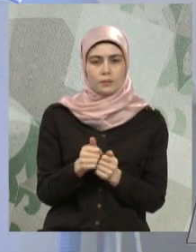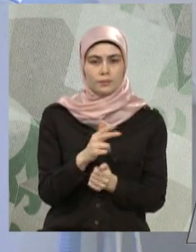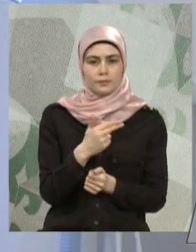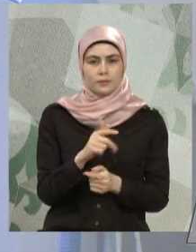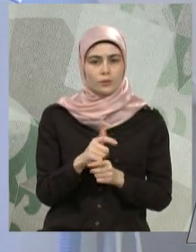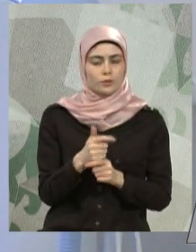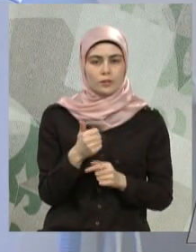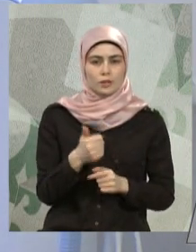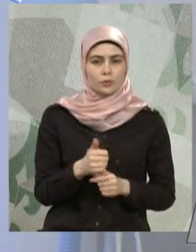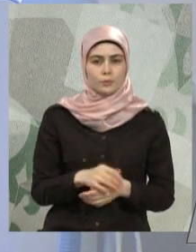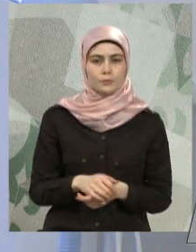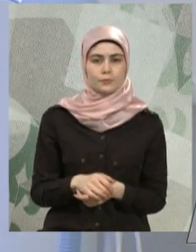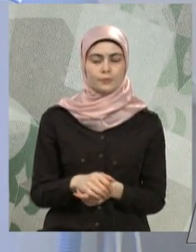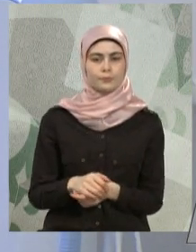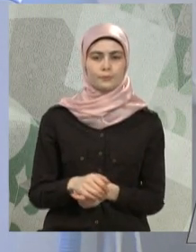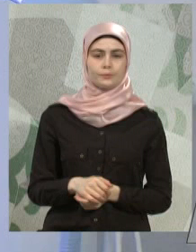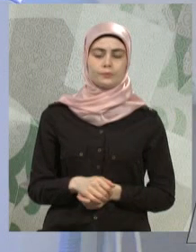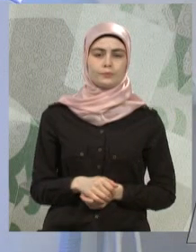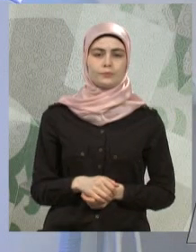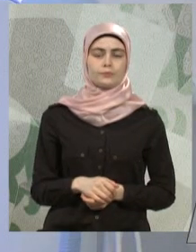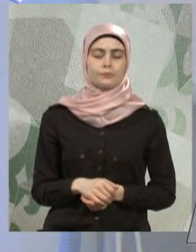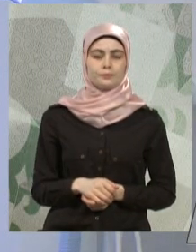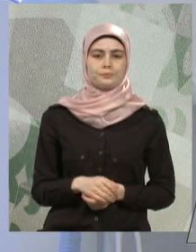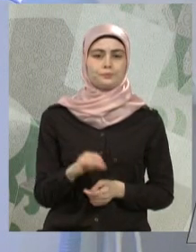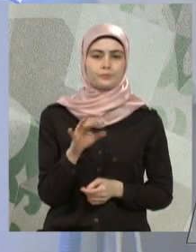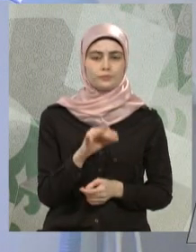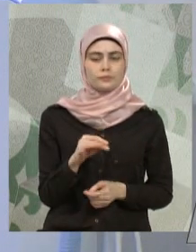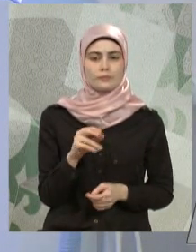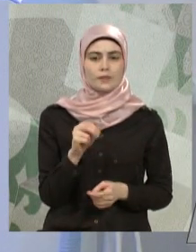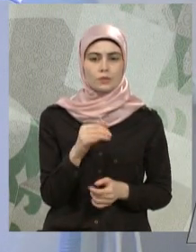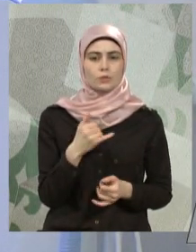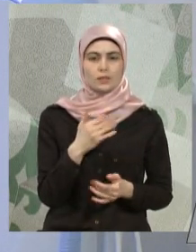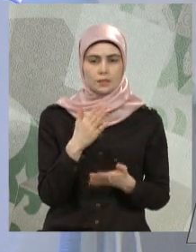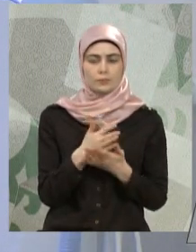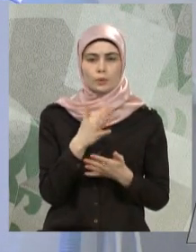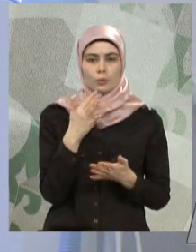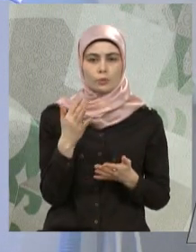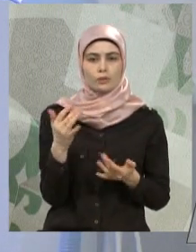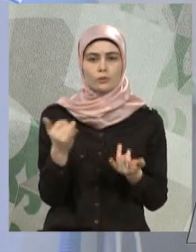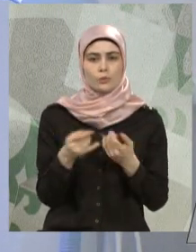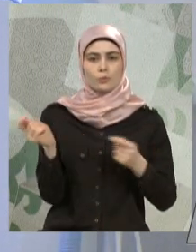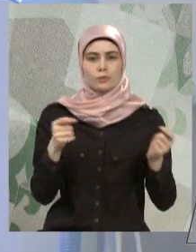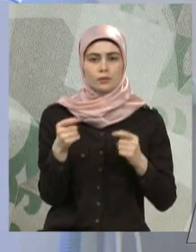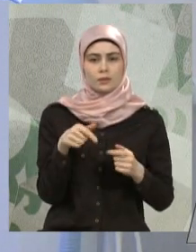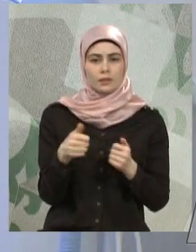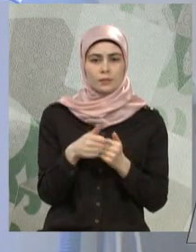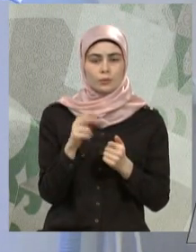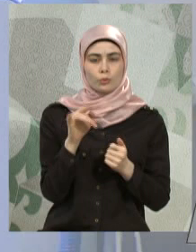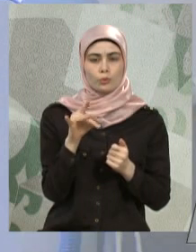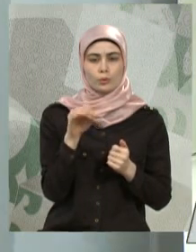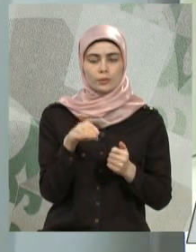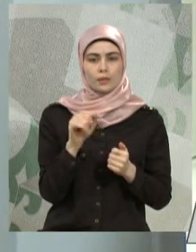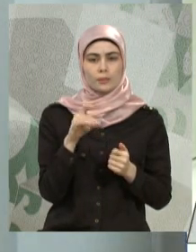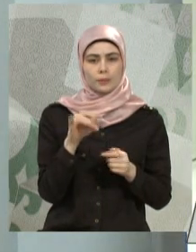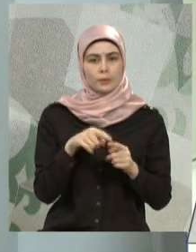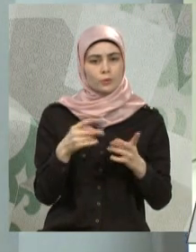Это очень хорошее дело, конечно. И также у нас очень много отдыхающих здесь рядом, как бы курорт Арамхи, и тоже нужно